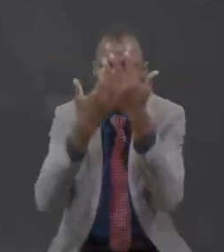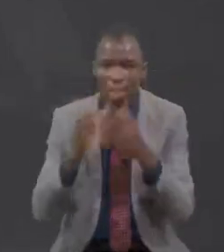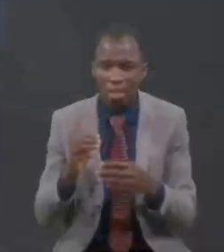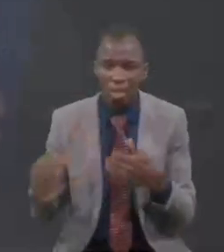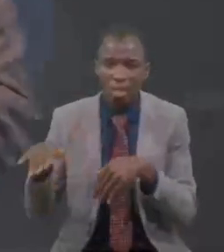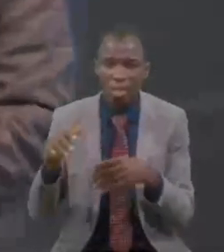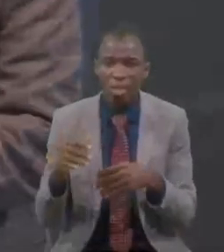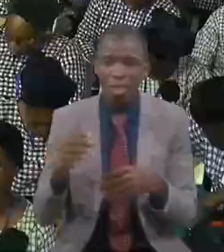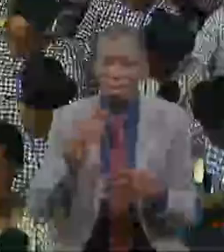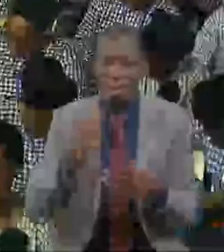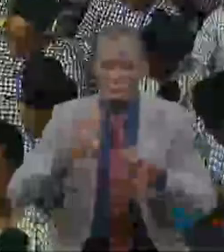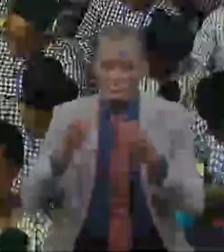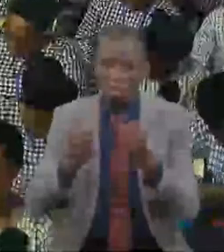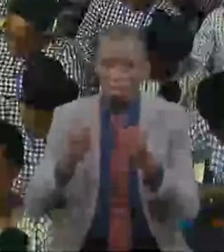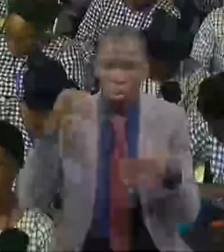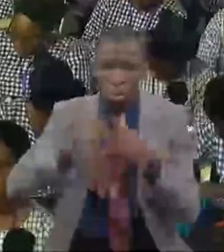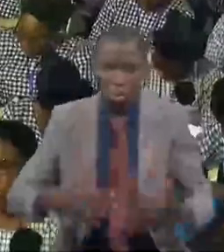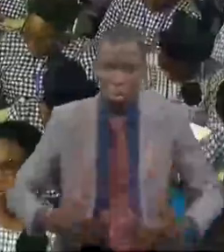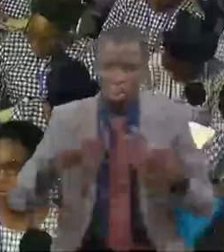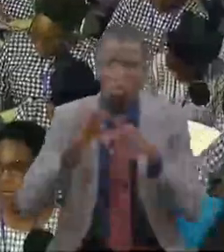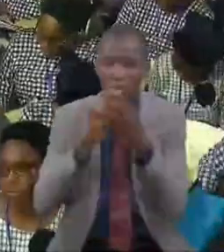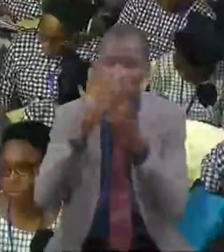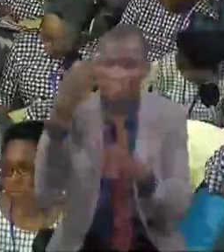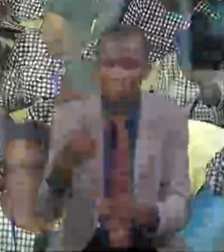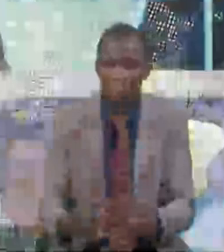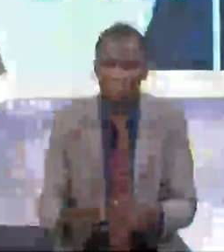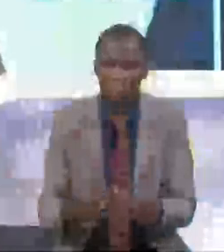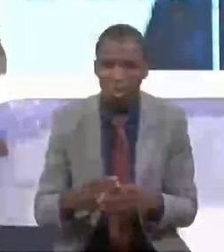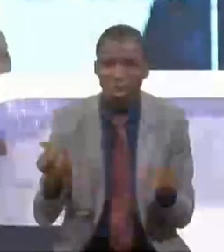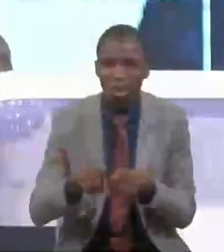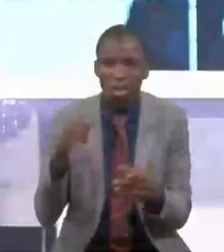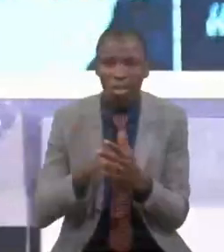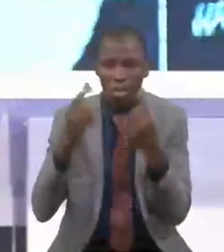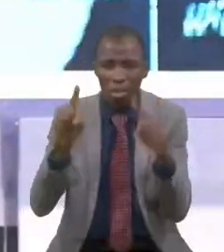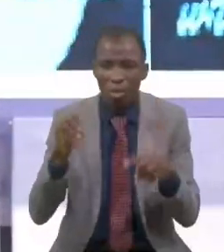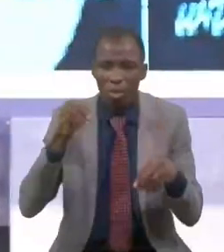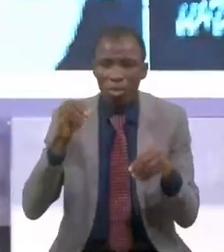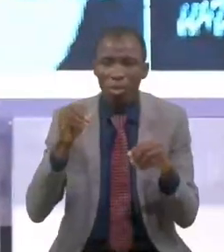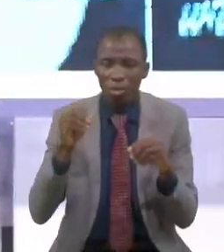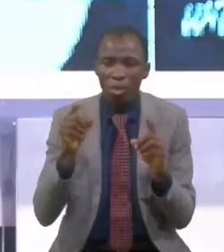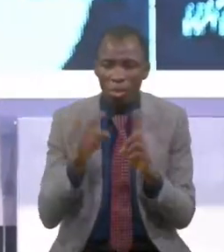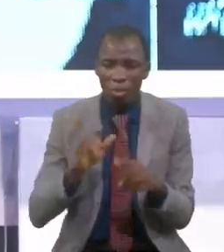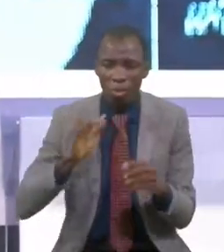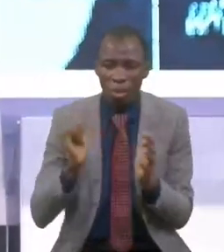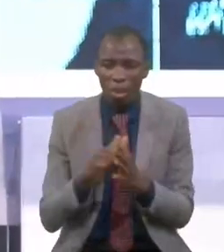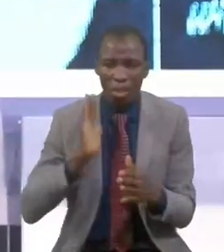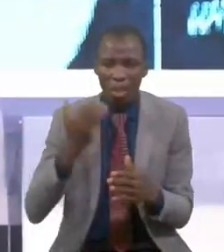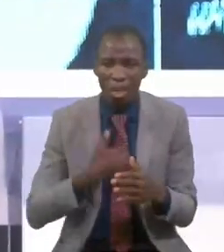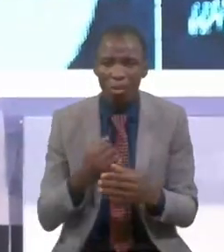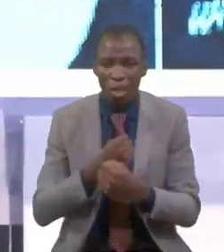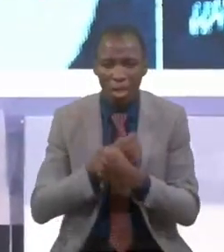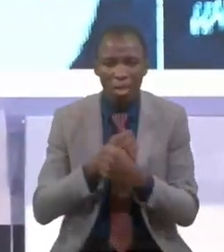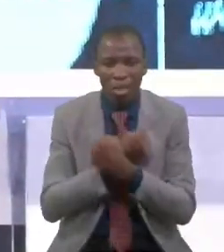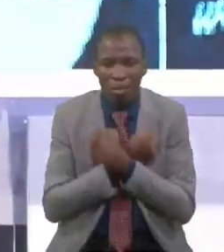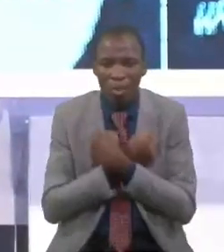brisée dans votre vie au nom de jésus-chist comme cela a était arrivé et avec notre sœur bien-aimée que